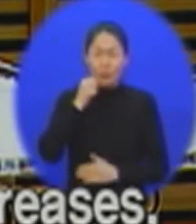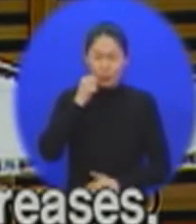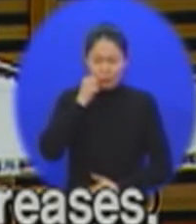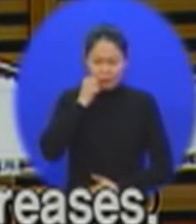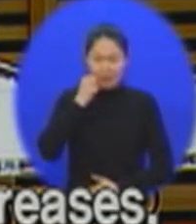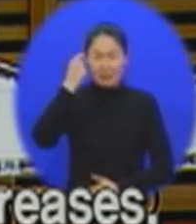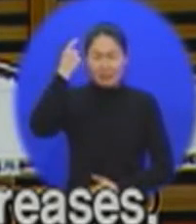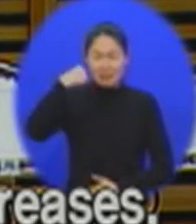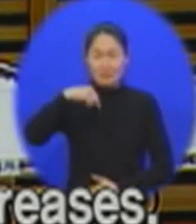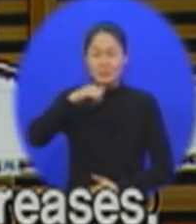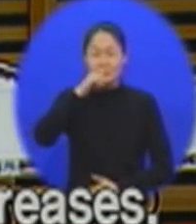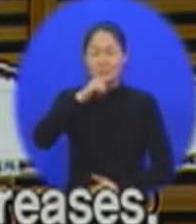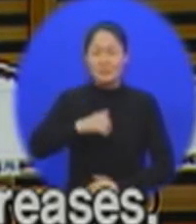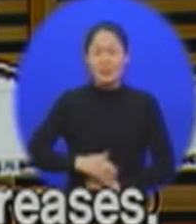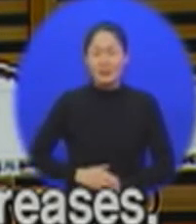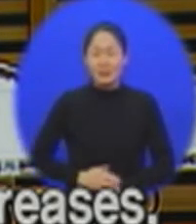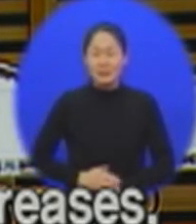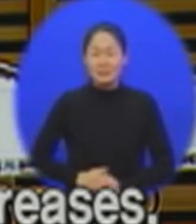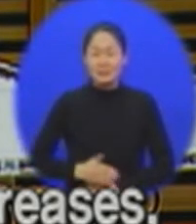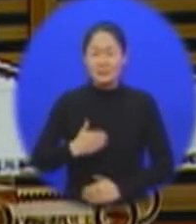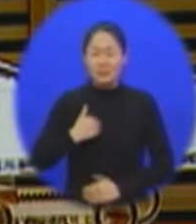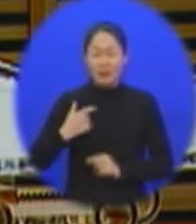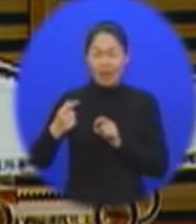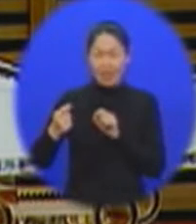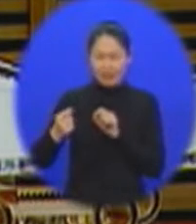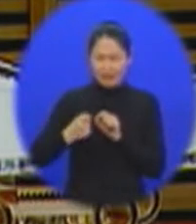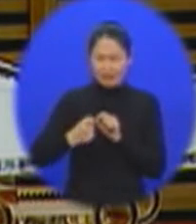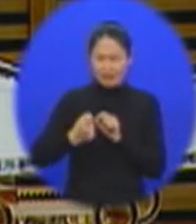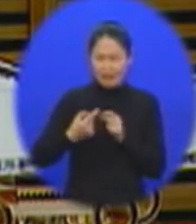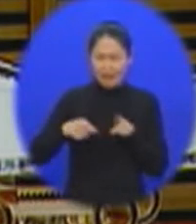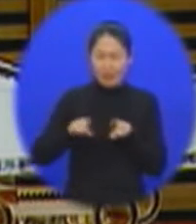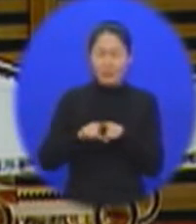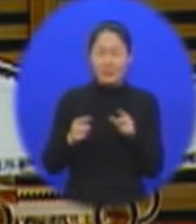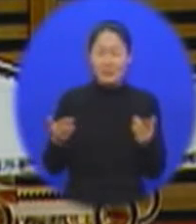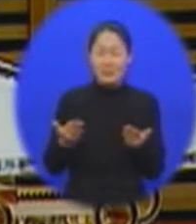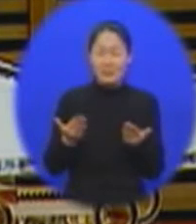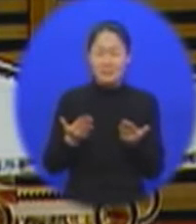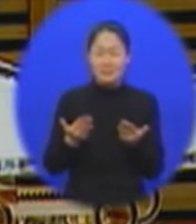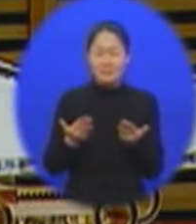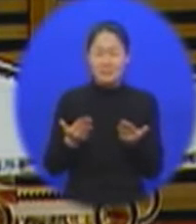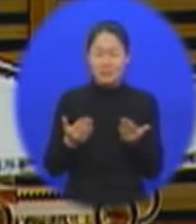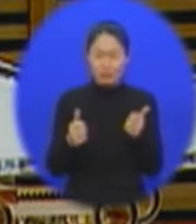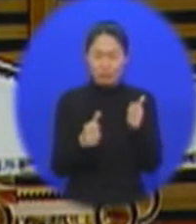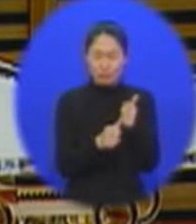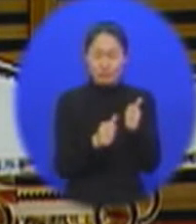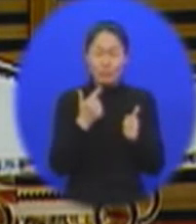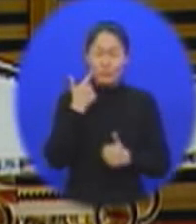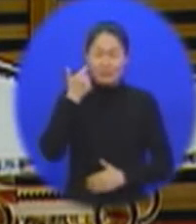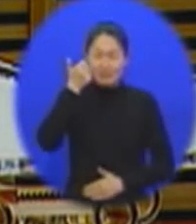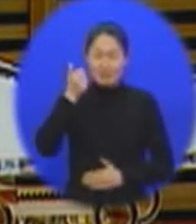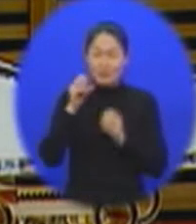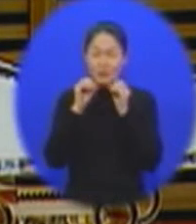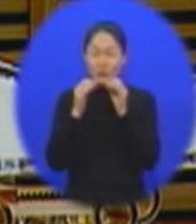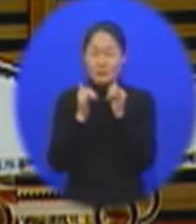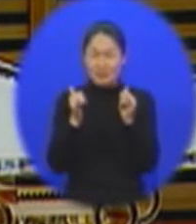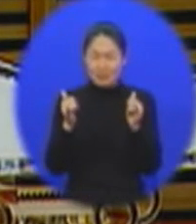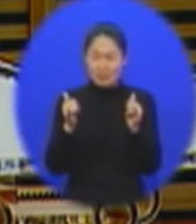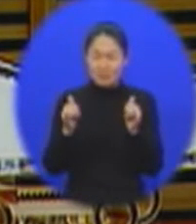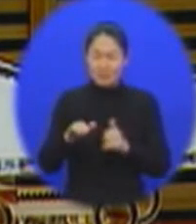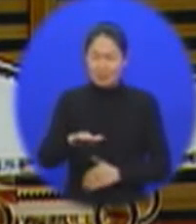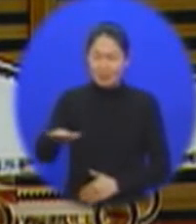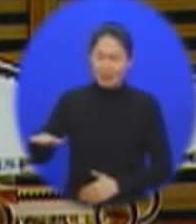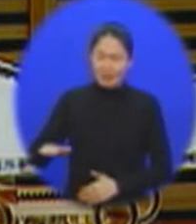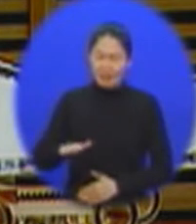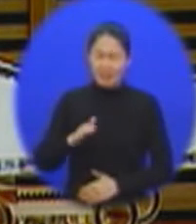받습니다 그래서 저 가까이에서 저를 함께 동력 해주는 우리 부 목사님들 전도사님 들에겐 등을